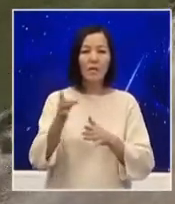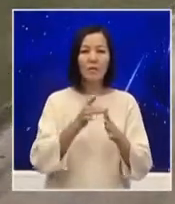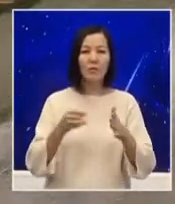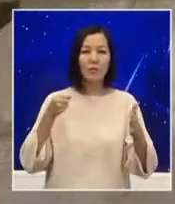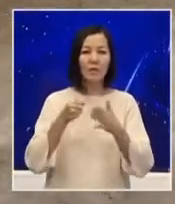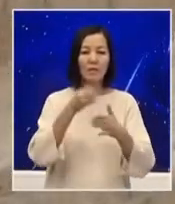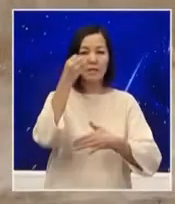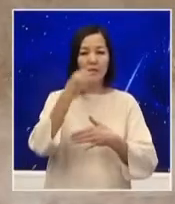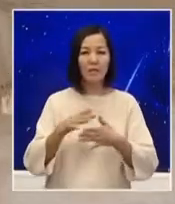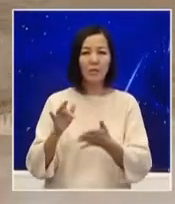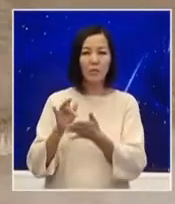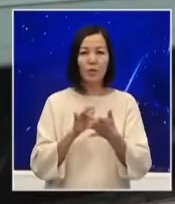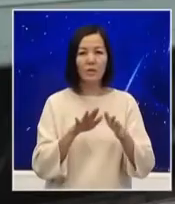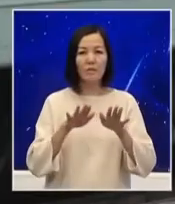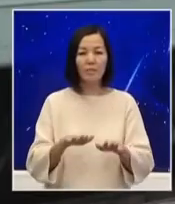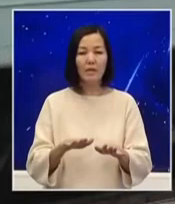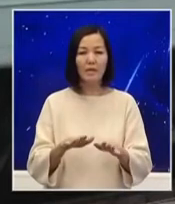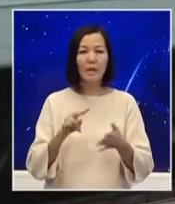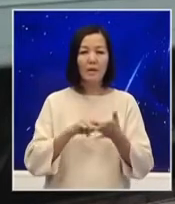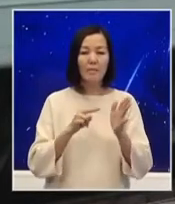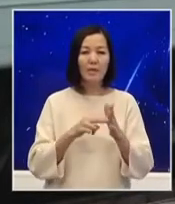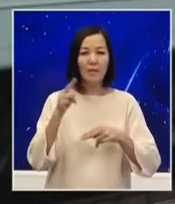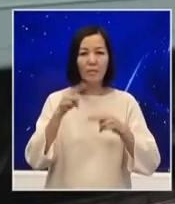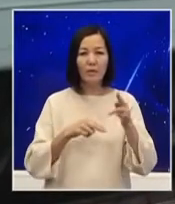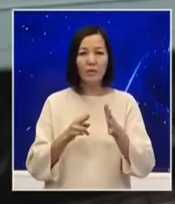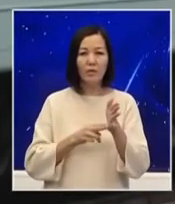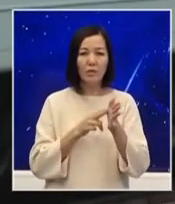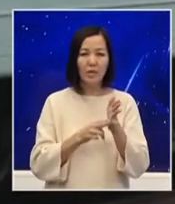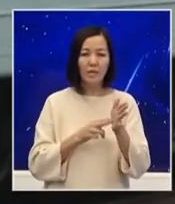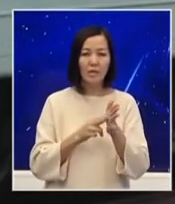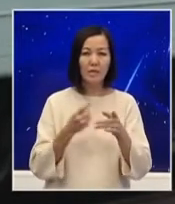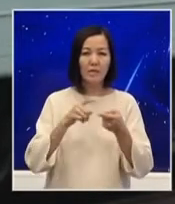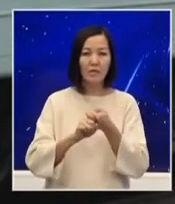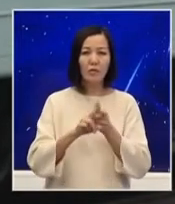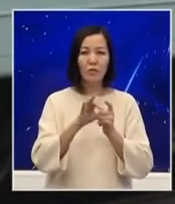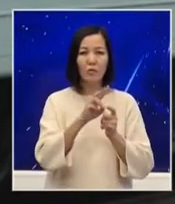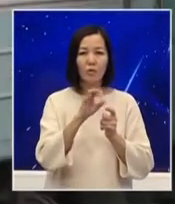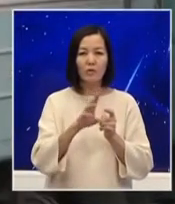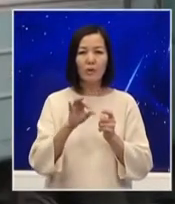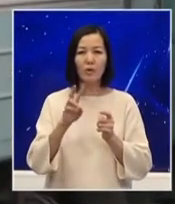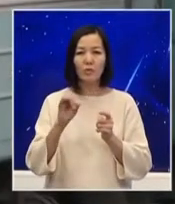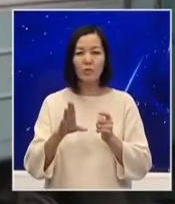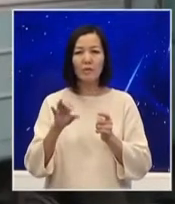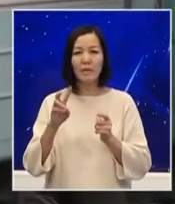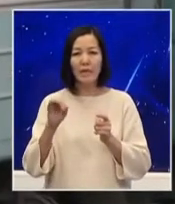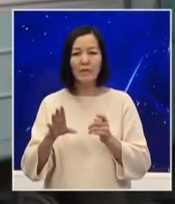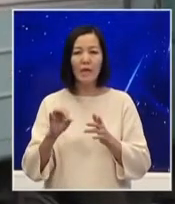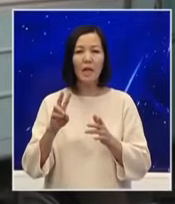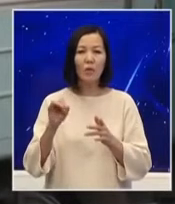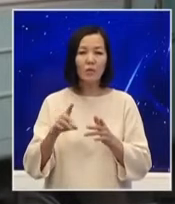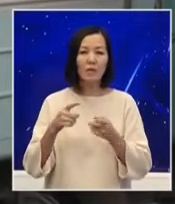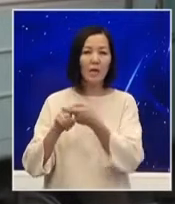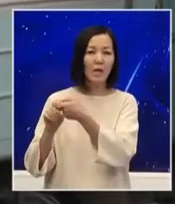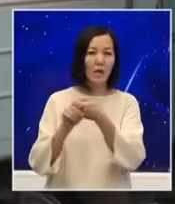районных центров и туристических мест. Планируется и постройка железной дороги, соединяющей Труксиб с Ахсунским, Сарканским, Малокольскими районами, что